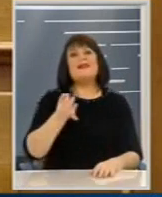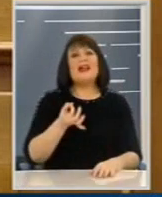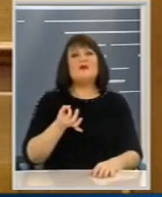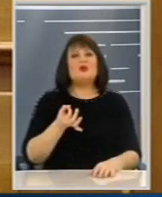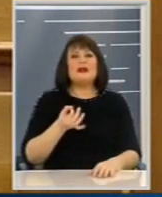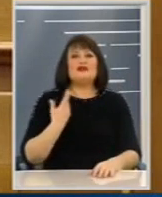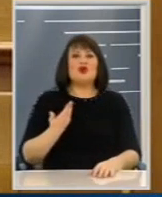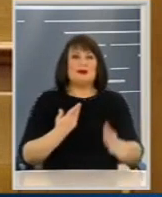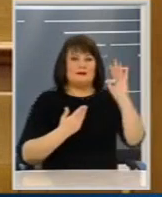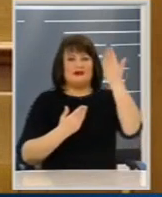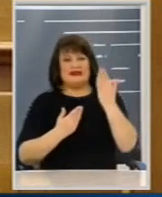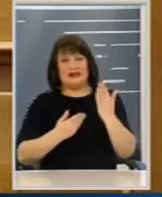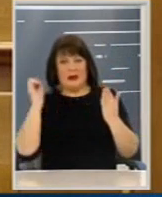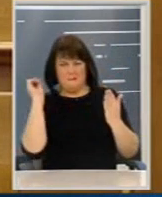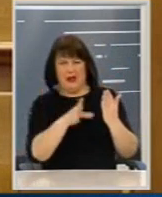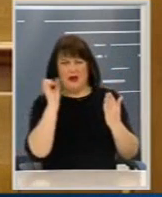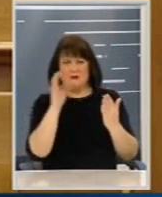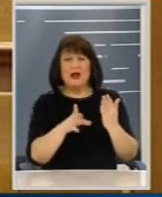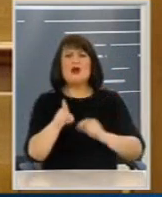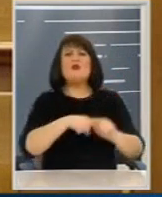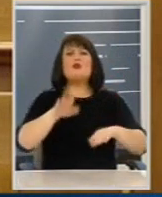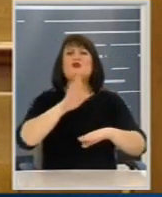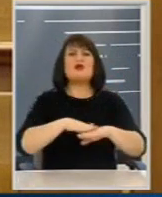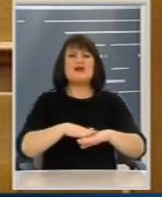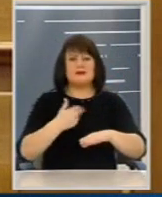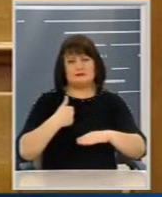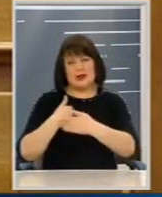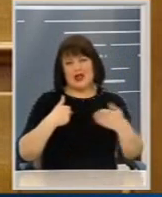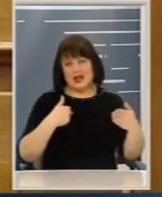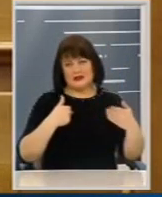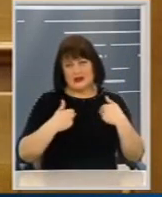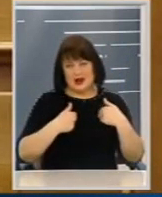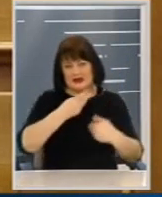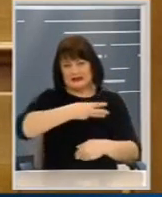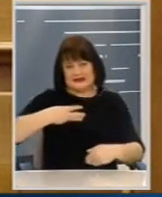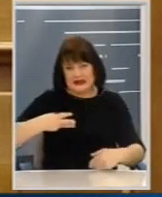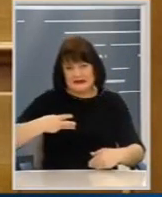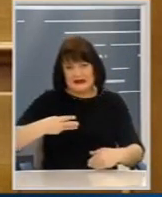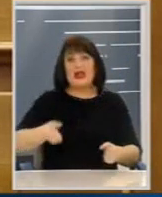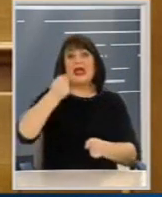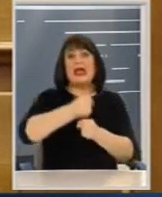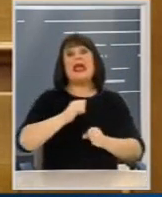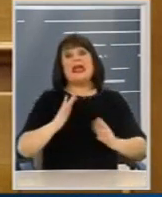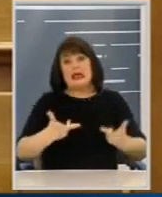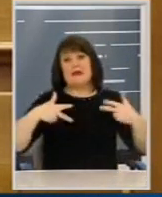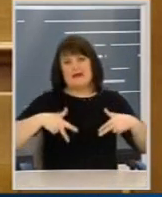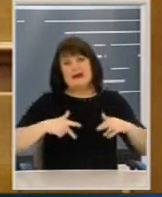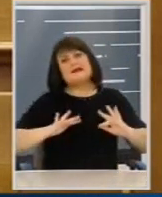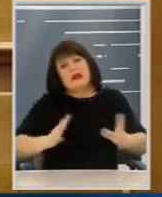βιτρίνα σπάει, υπεύθυνη είναι η αριστερά και ο ΣΥΡΙΖΑ, είτε είναι στην κυβέρνηση είτε στην αντιπολίτευση.